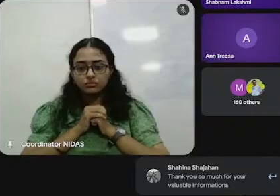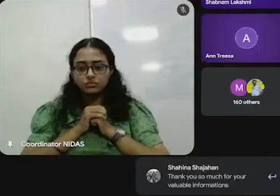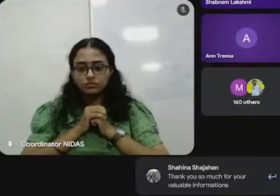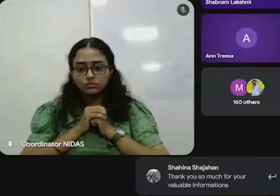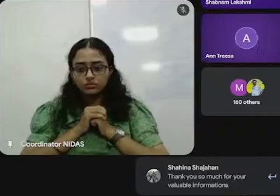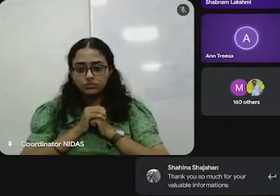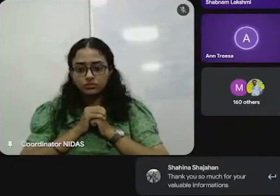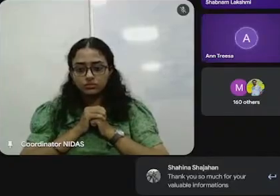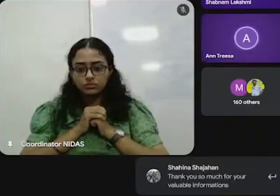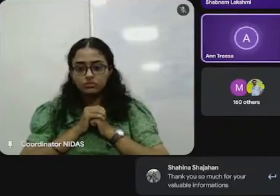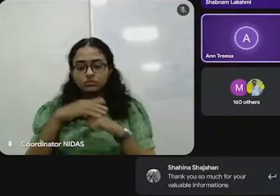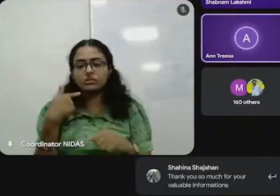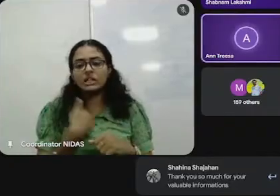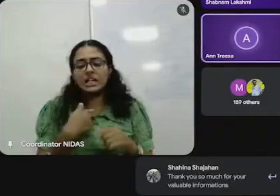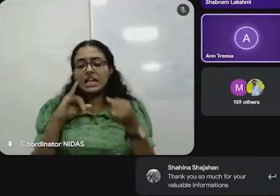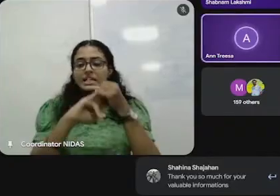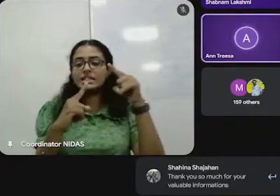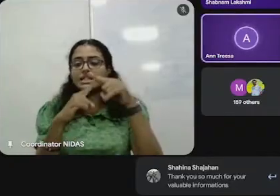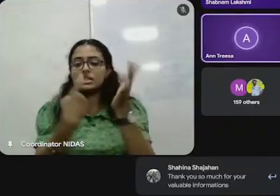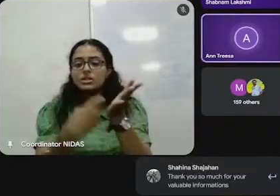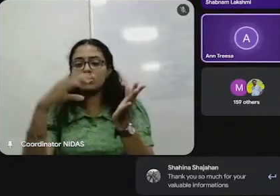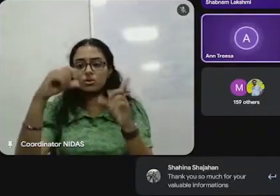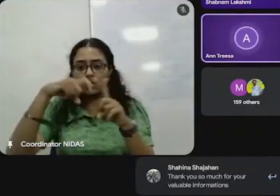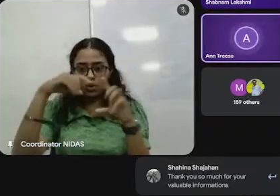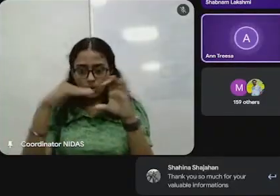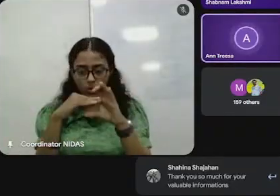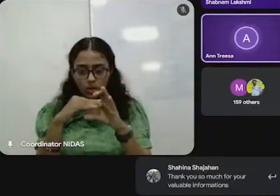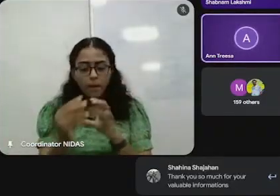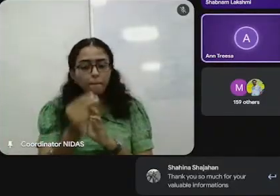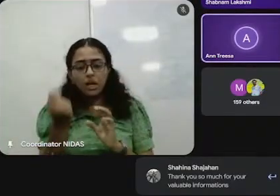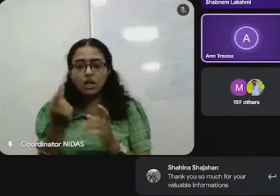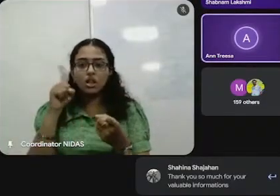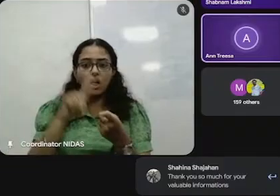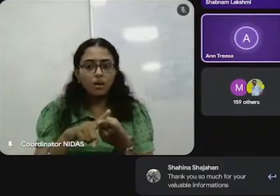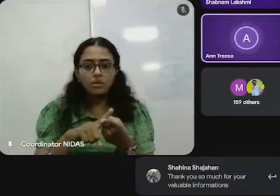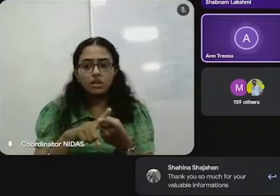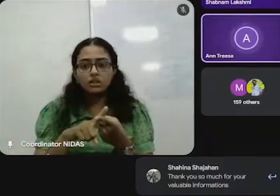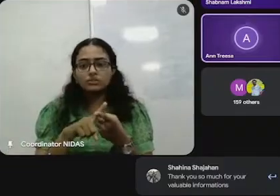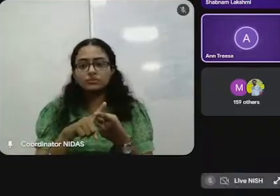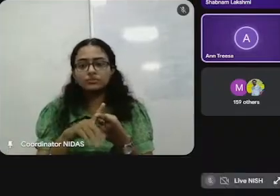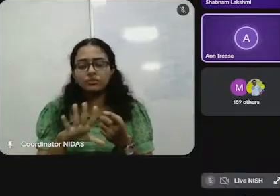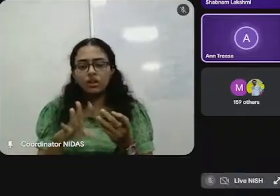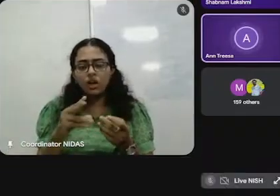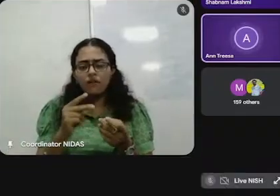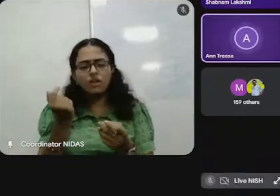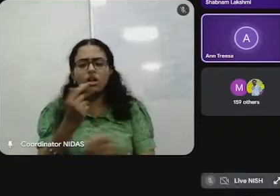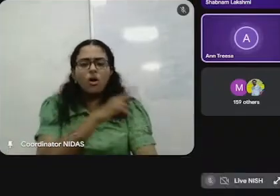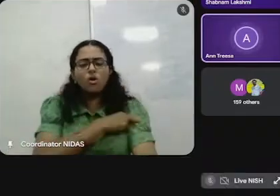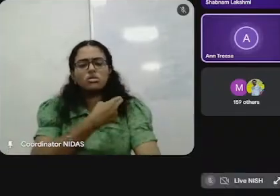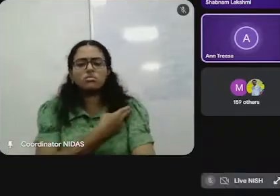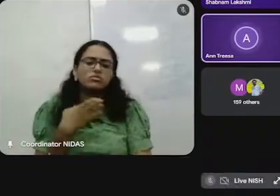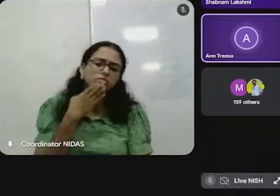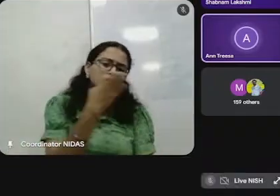ചോദിച്ചോളൂ. ഈ സ്ട്രോക്ക് ഇപ്പോൾ പെട്ടെന്ന് സഡൻ ആയിട്ട് വരിക, അപ്പോൾ അവരെ വേഗം ഹോസ്പിറ്റലിൽ കാണിച്ചു കഴിഞ്ഞാൽ